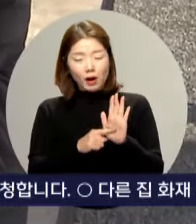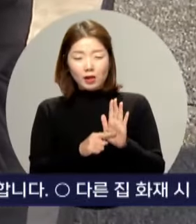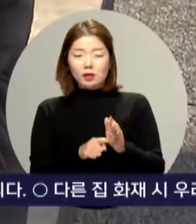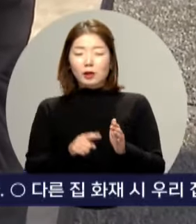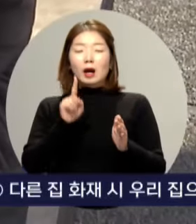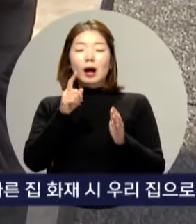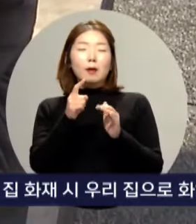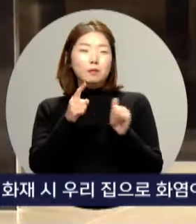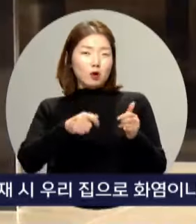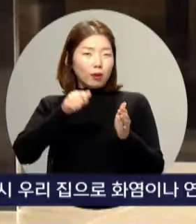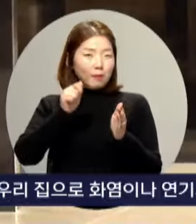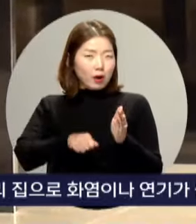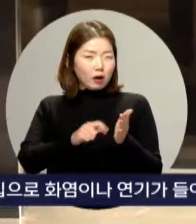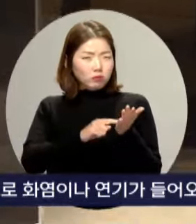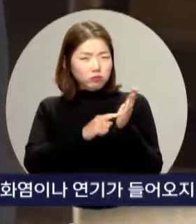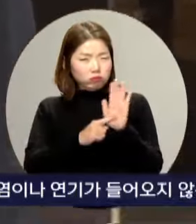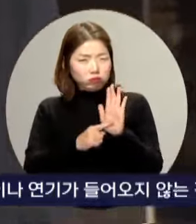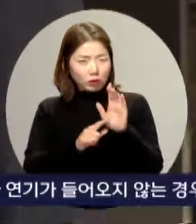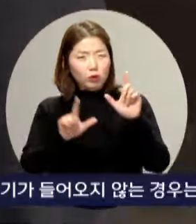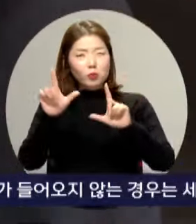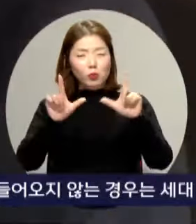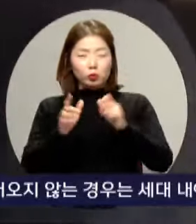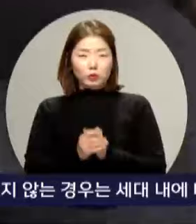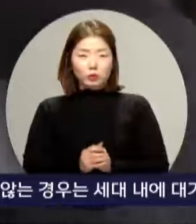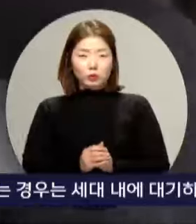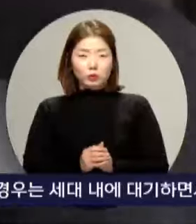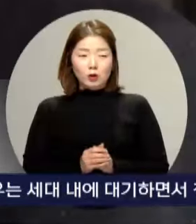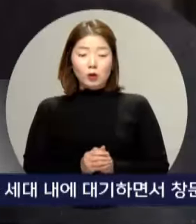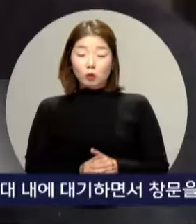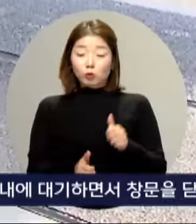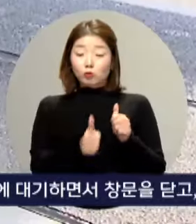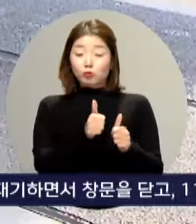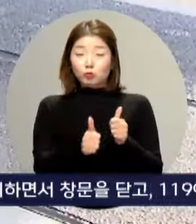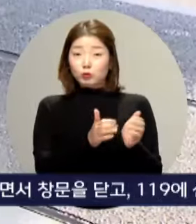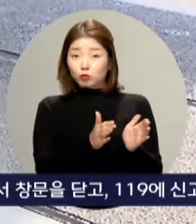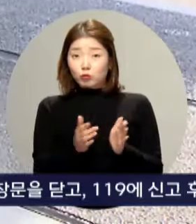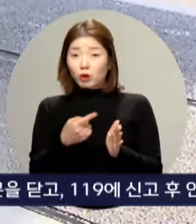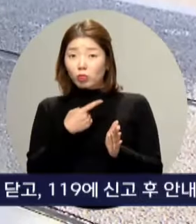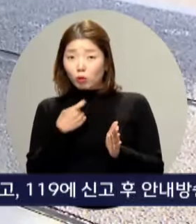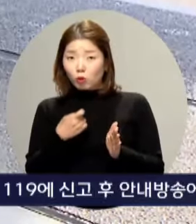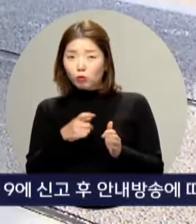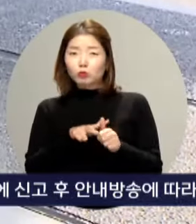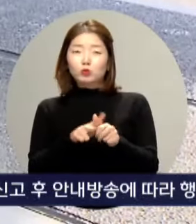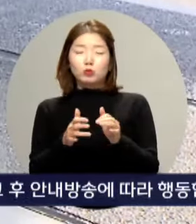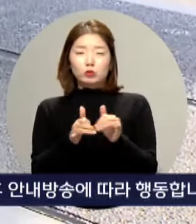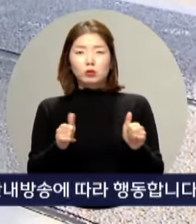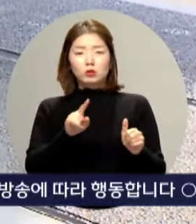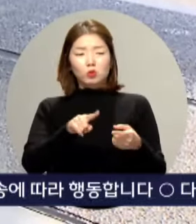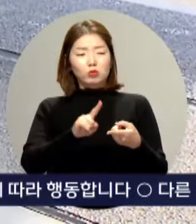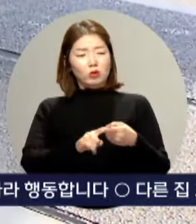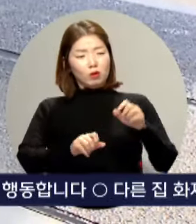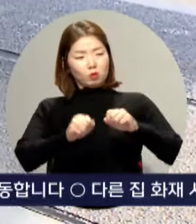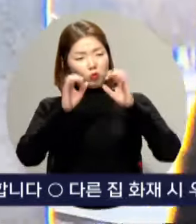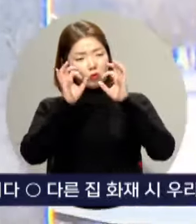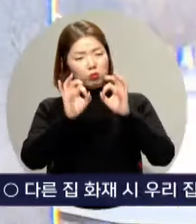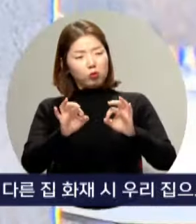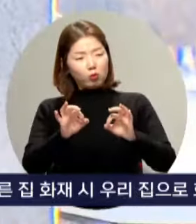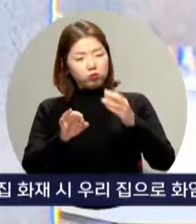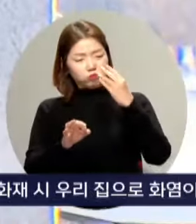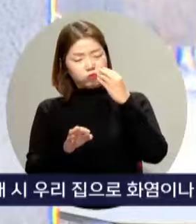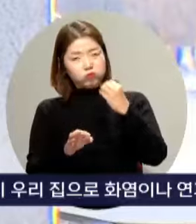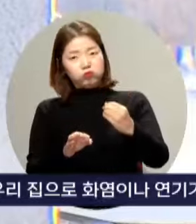전략 공천설에 불을 지피는 형국. 그동안 경선을 준비하던 전주를 후보들은 이 검사장의 행보에